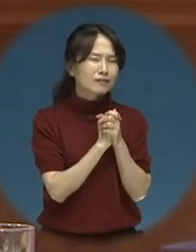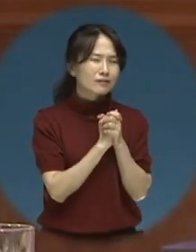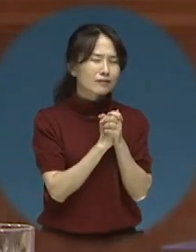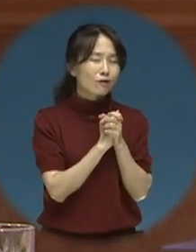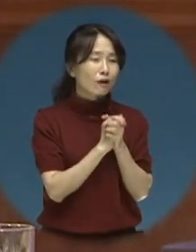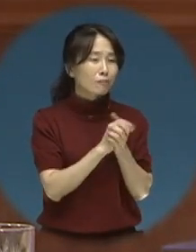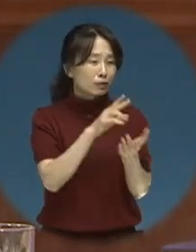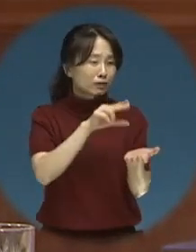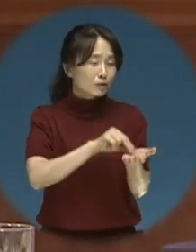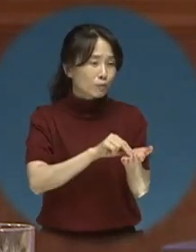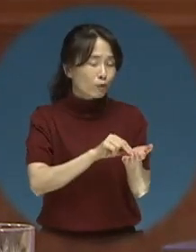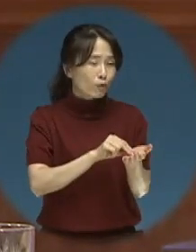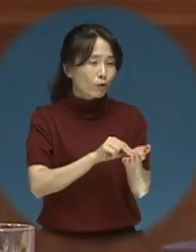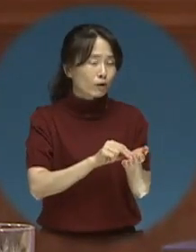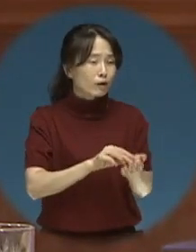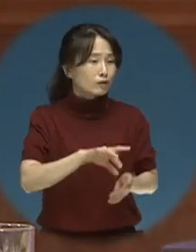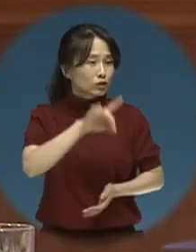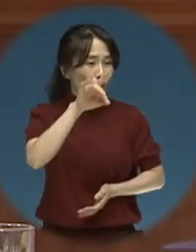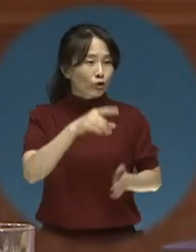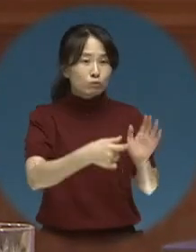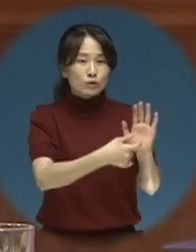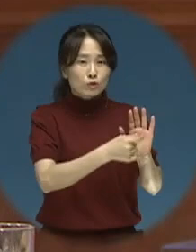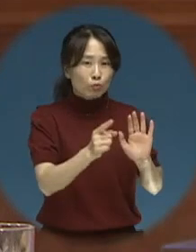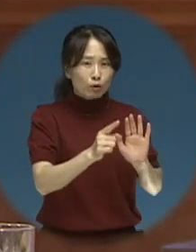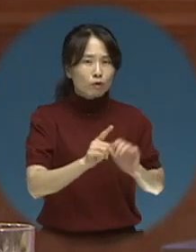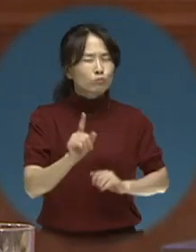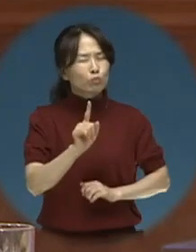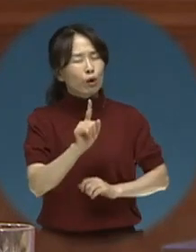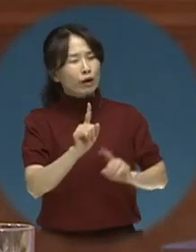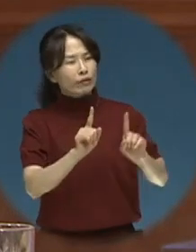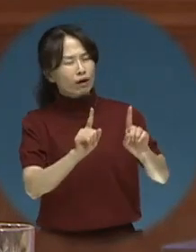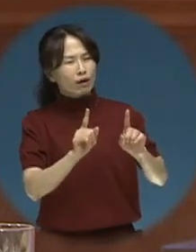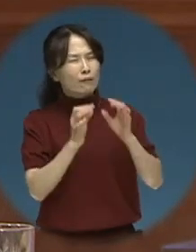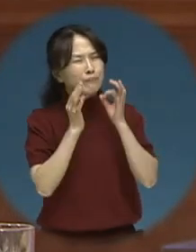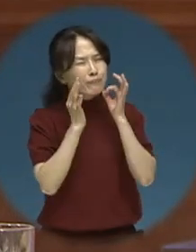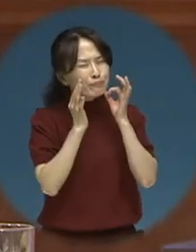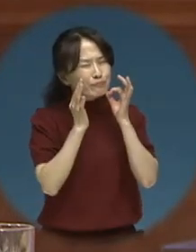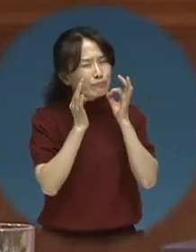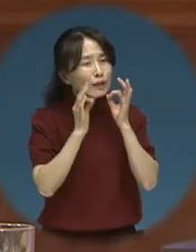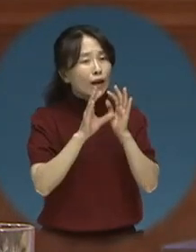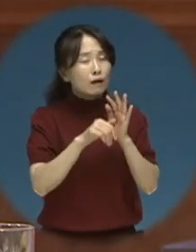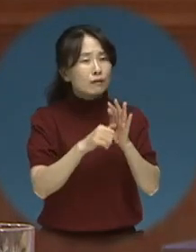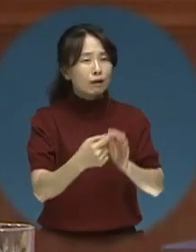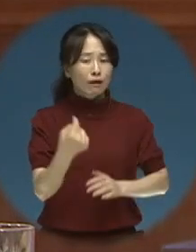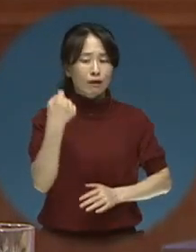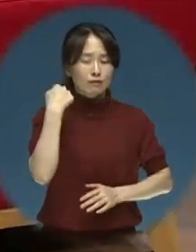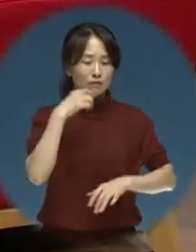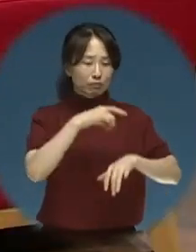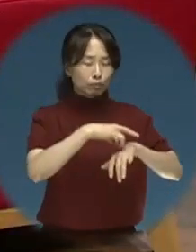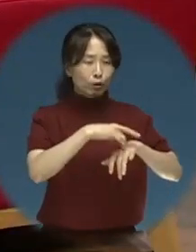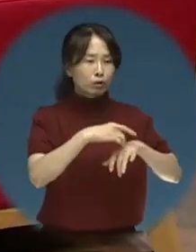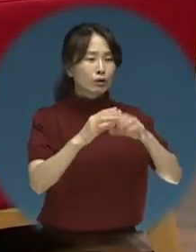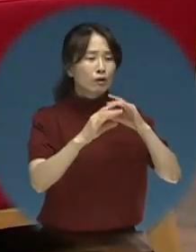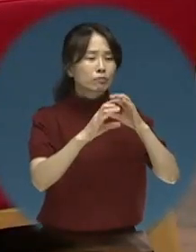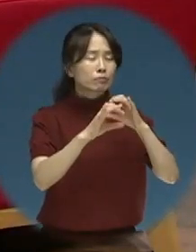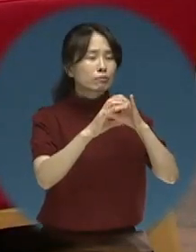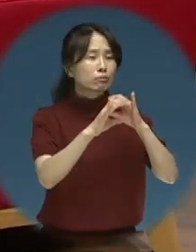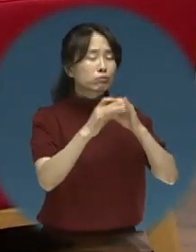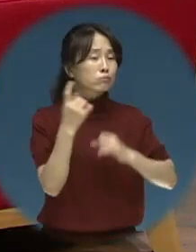네, 첫 네. 행이 그 무엇 하나에 간절할 때는 등뼈에서 피리 소리가 난다.